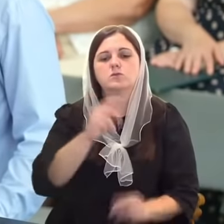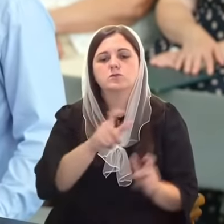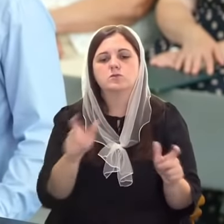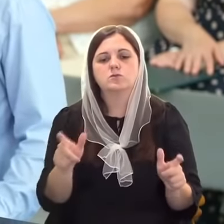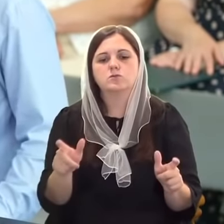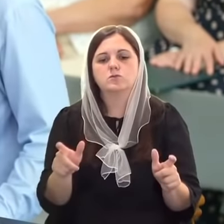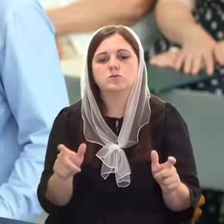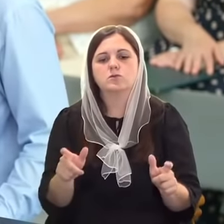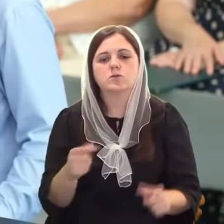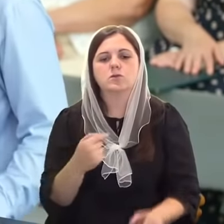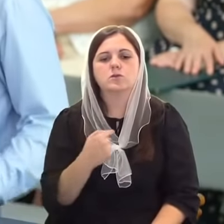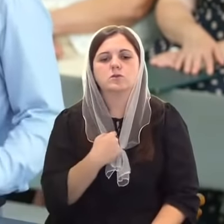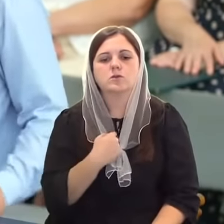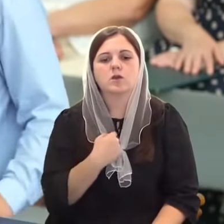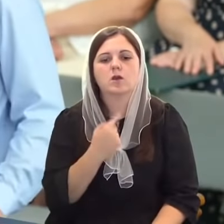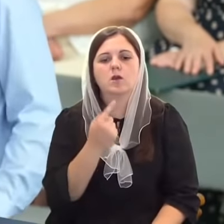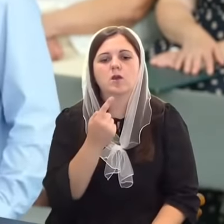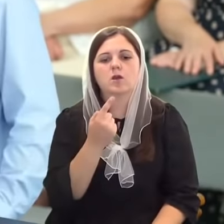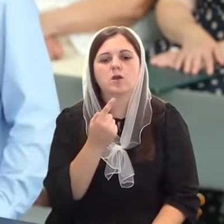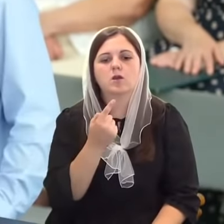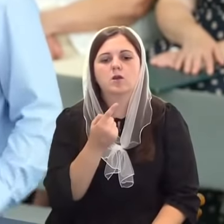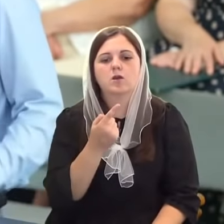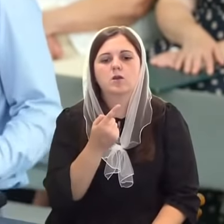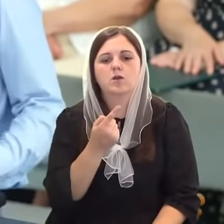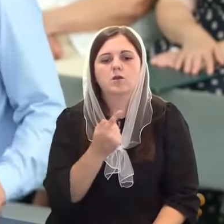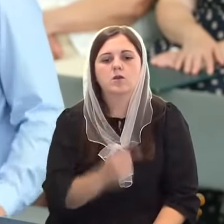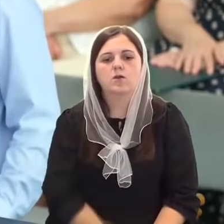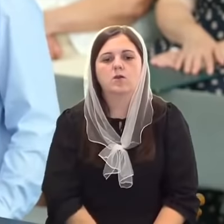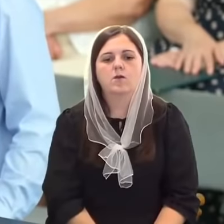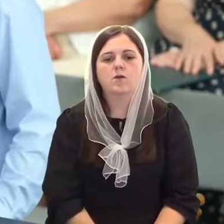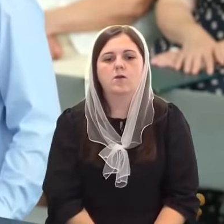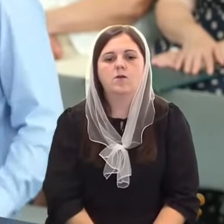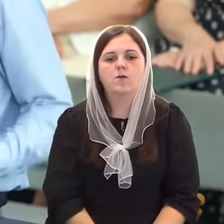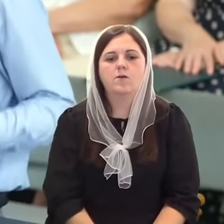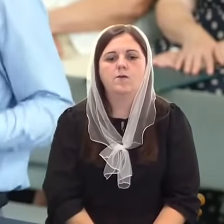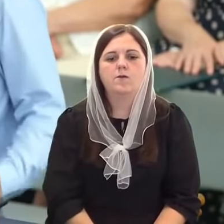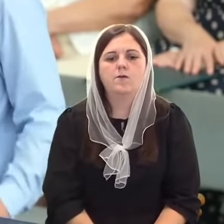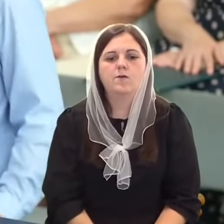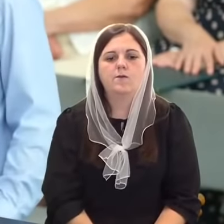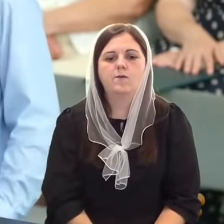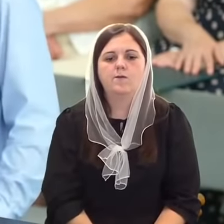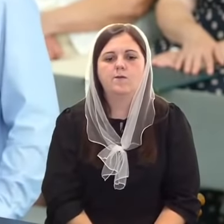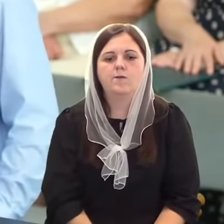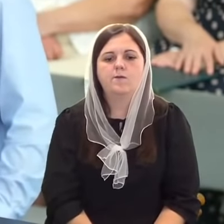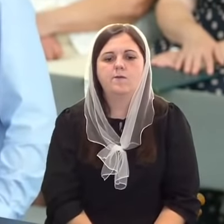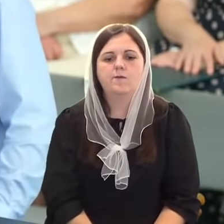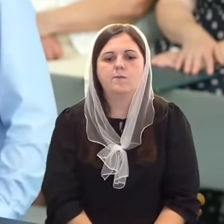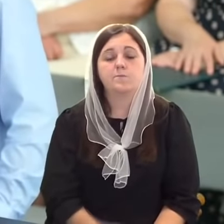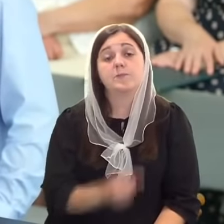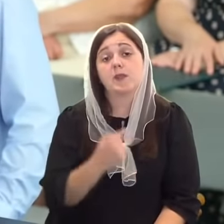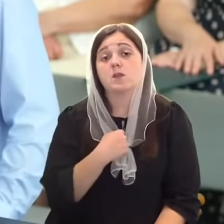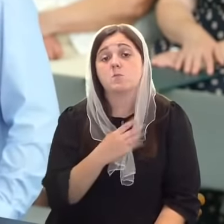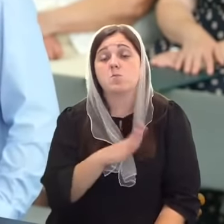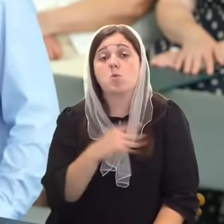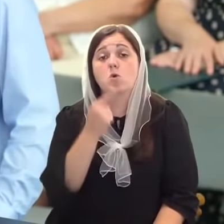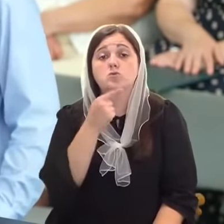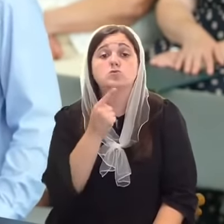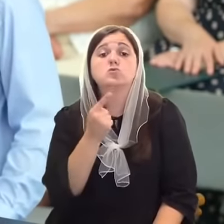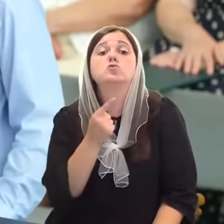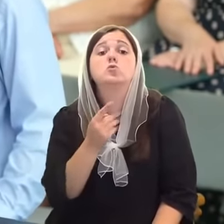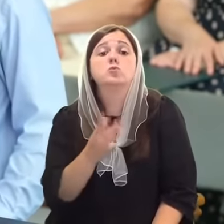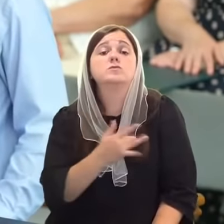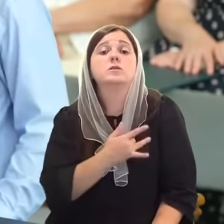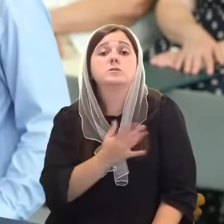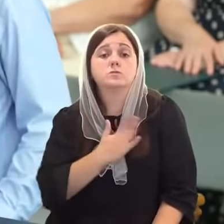эволюции. Я говорил это, не зная этих теорий. Я говорил то, что говорило мое сердце. Я